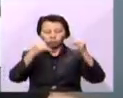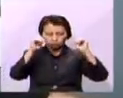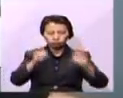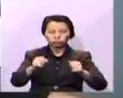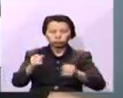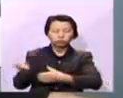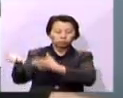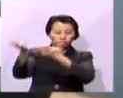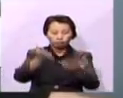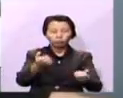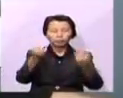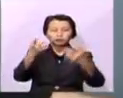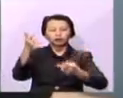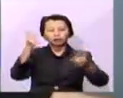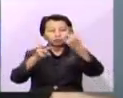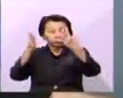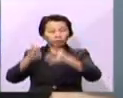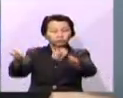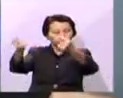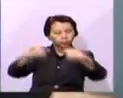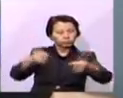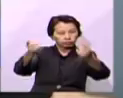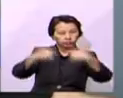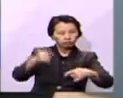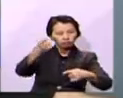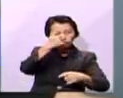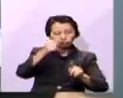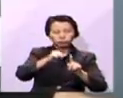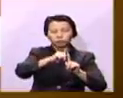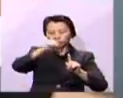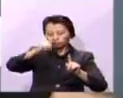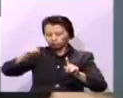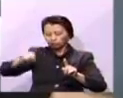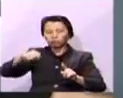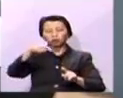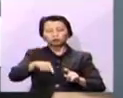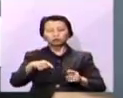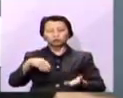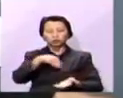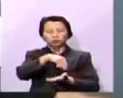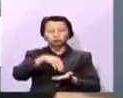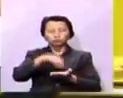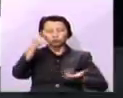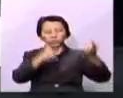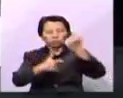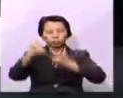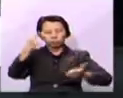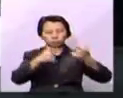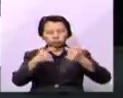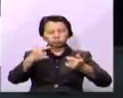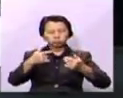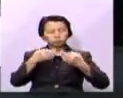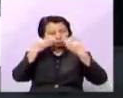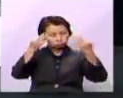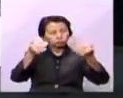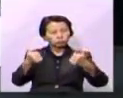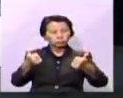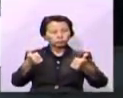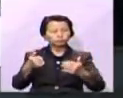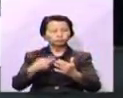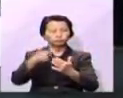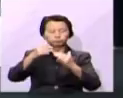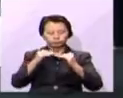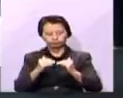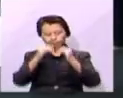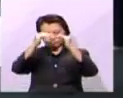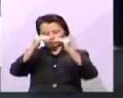membawa lebih ramai pelancong. Memandangkan Sandakan ini merupakan satu pusat pelancongan yang penting. Projek menaik